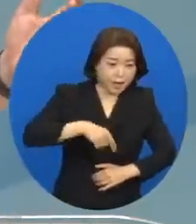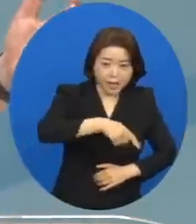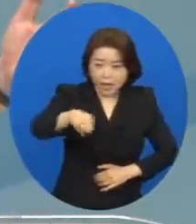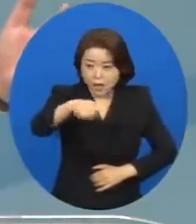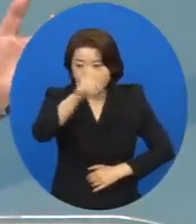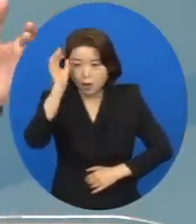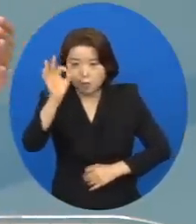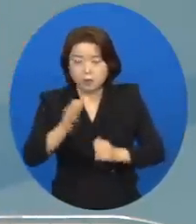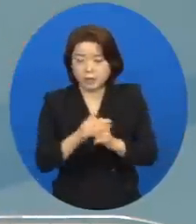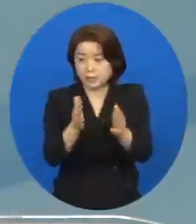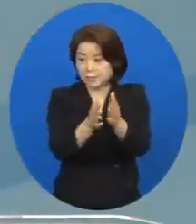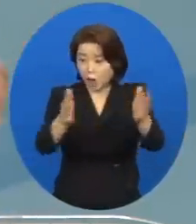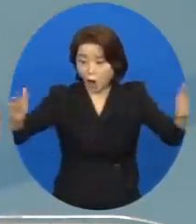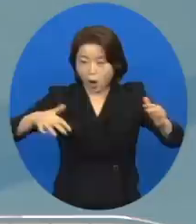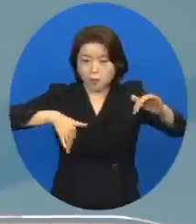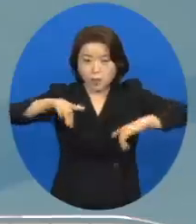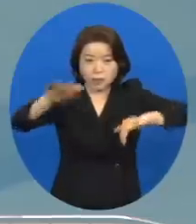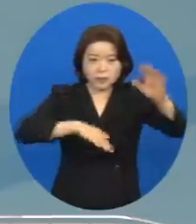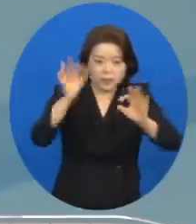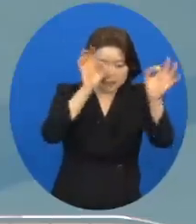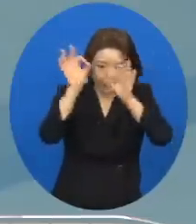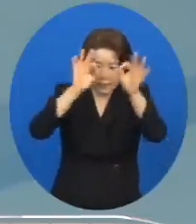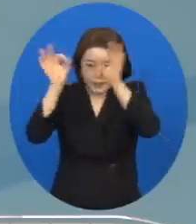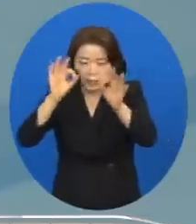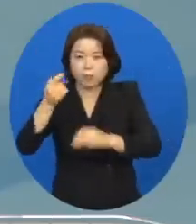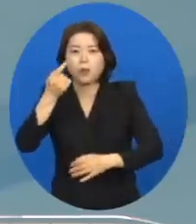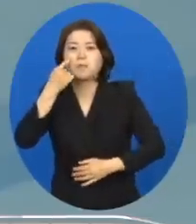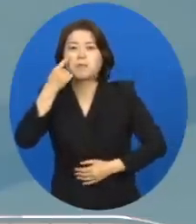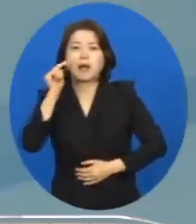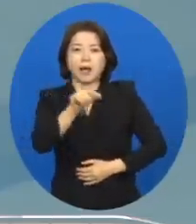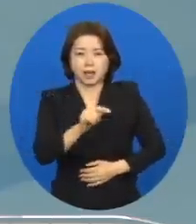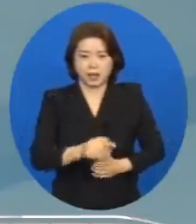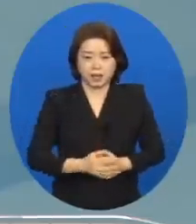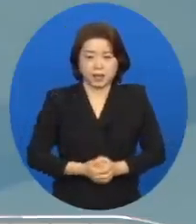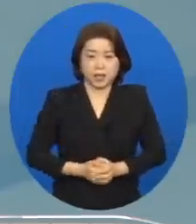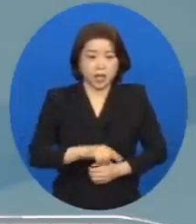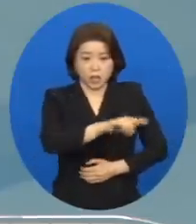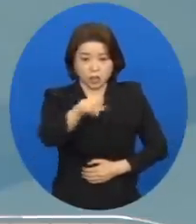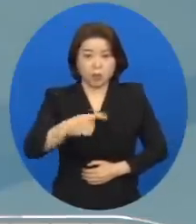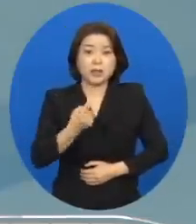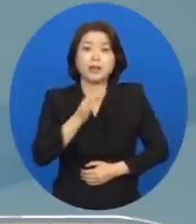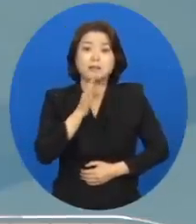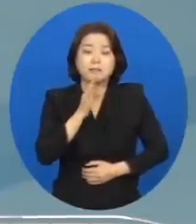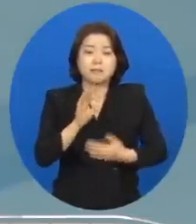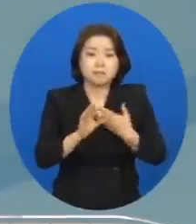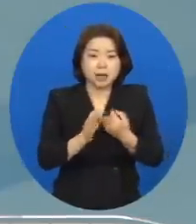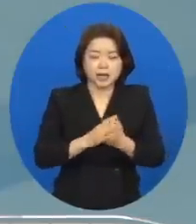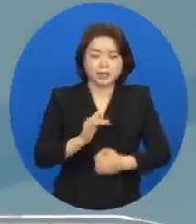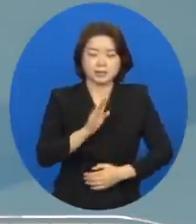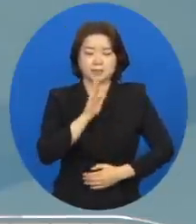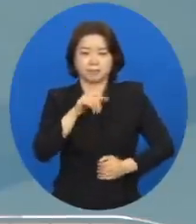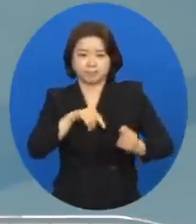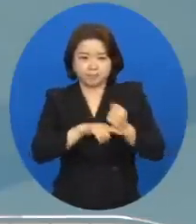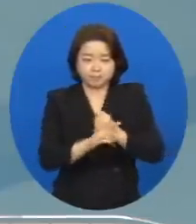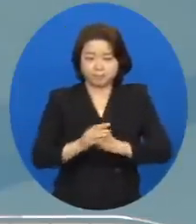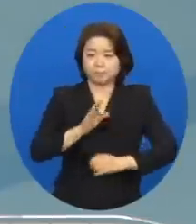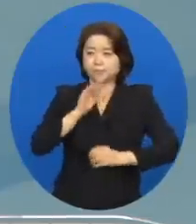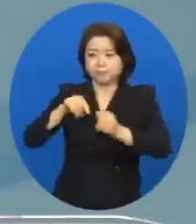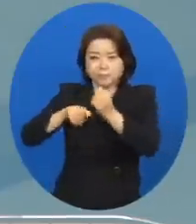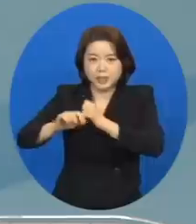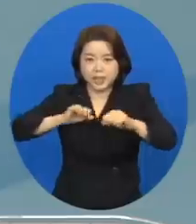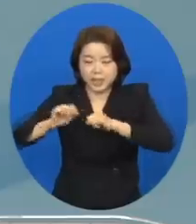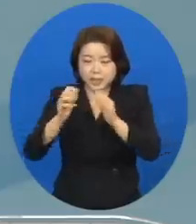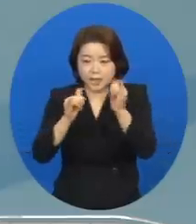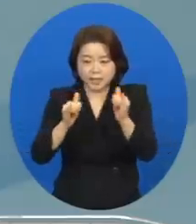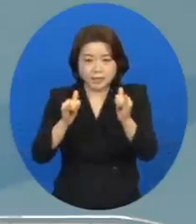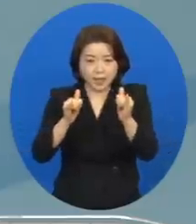넓은 거리에서 찾아보고 알라. 너희가 만일 정의를 행하며 진리를 구하는 자를